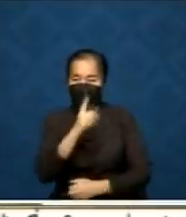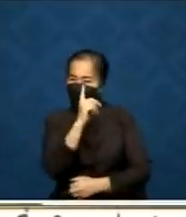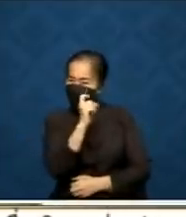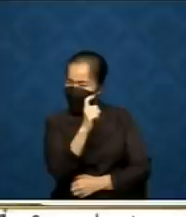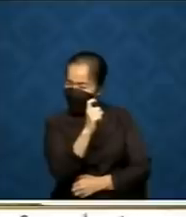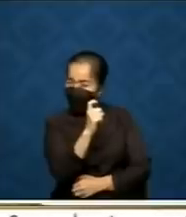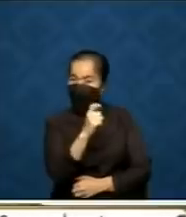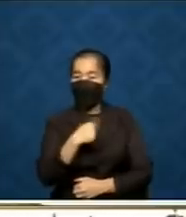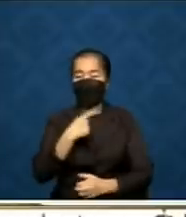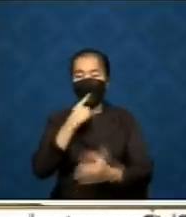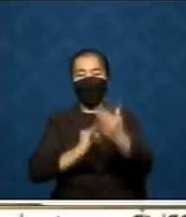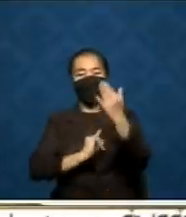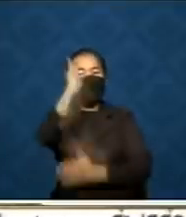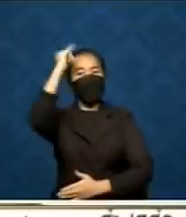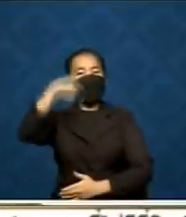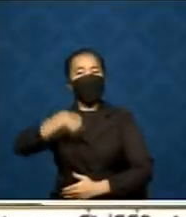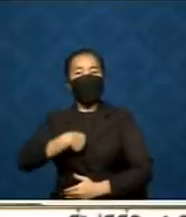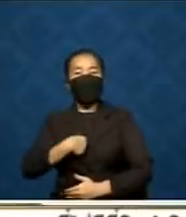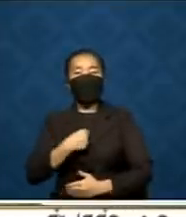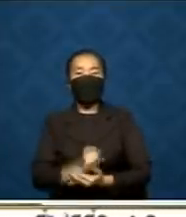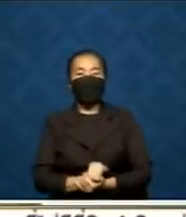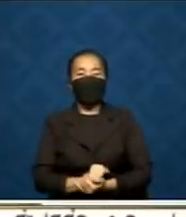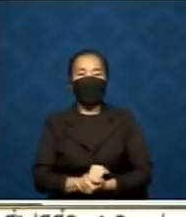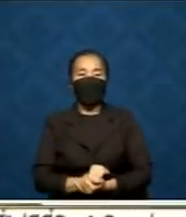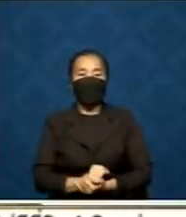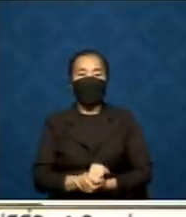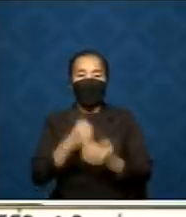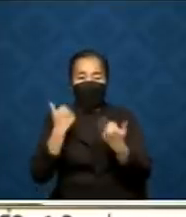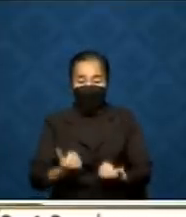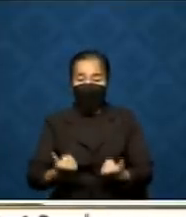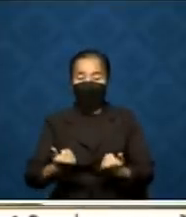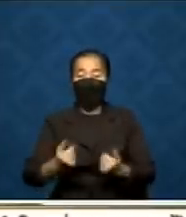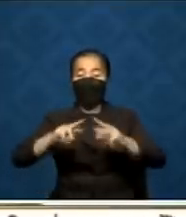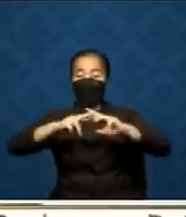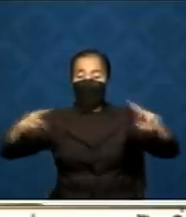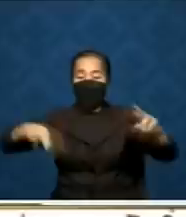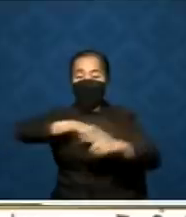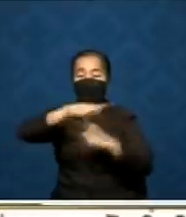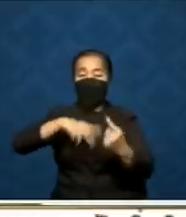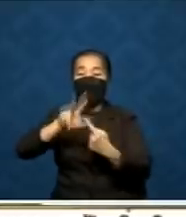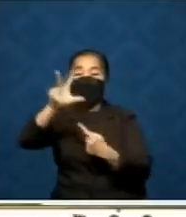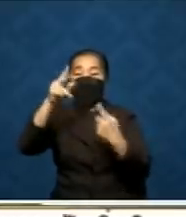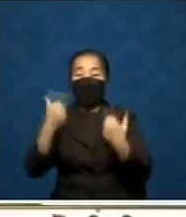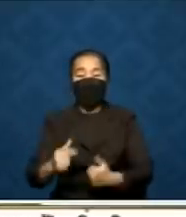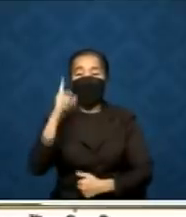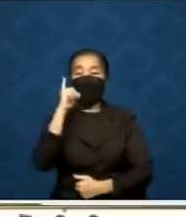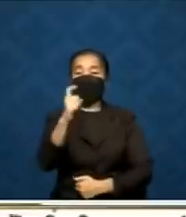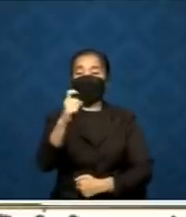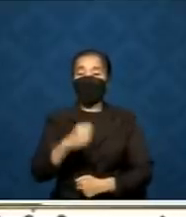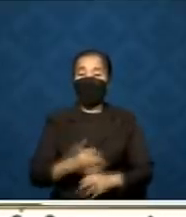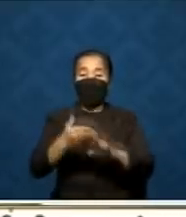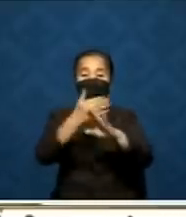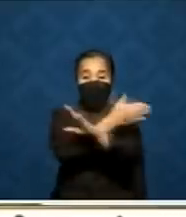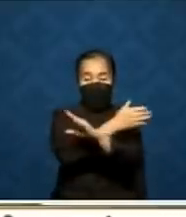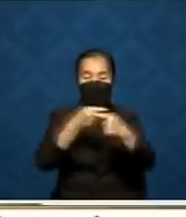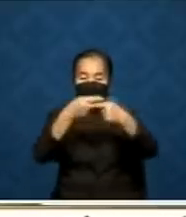นะจริงผมพูดเป๊ะและก็เป็นมารอบนี้นี่เอามาอยู่ร้องแรกเขาจัดอันดับยิ้มเลย